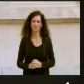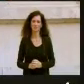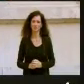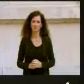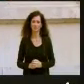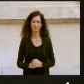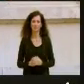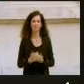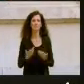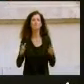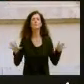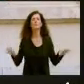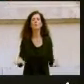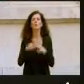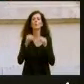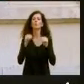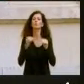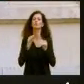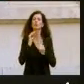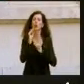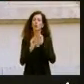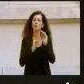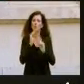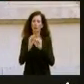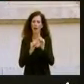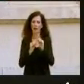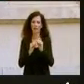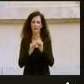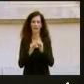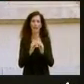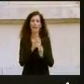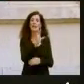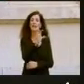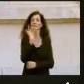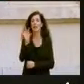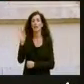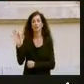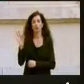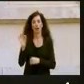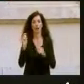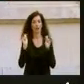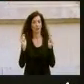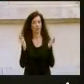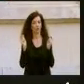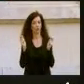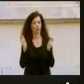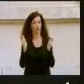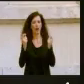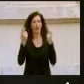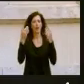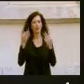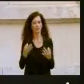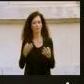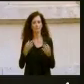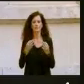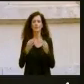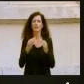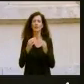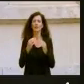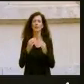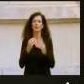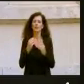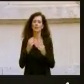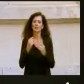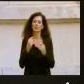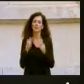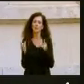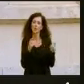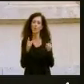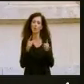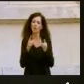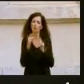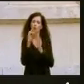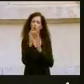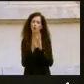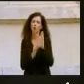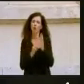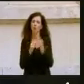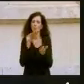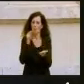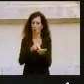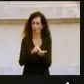con le domande le testate sono state selezionate in base all ordine temporale di prenotazione in base a un meccanismo di rotazione